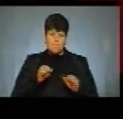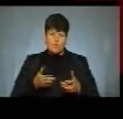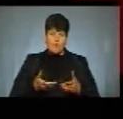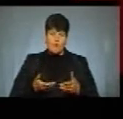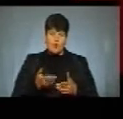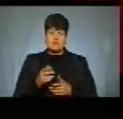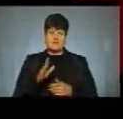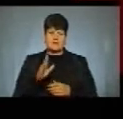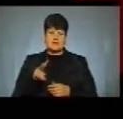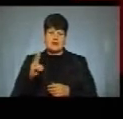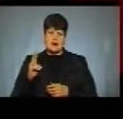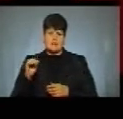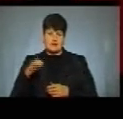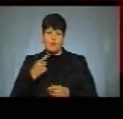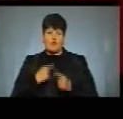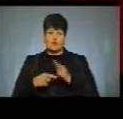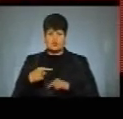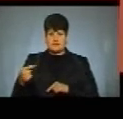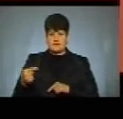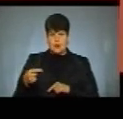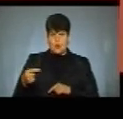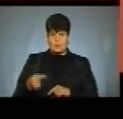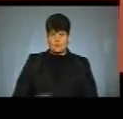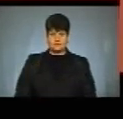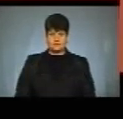і Владислав Касіян повернулися до Тернополя.